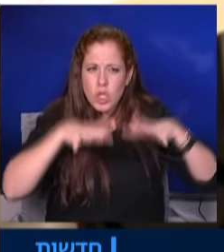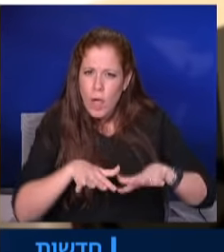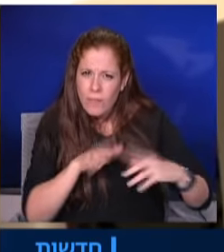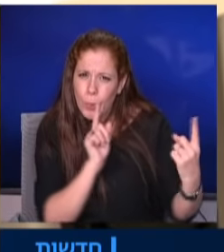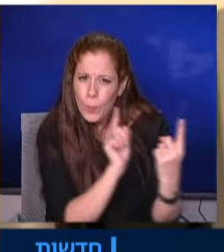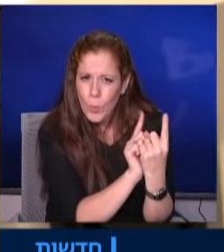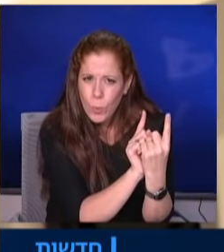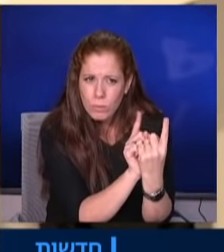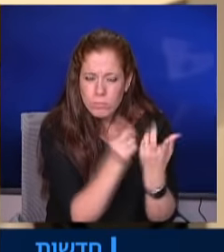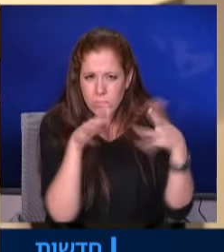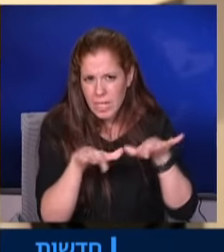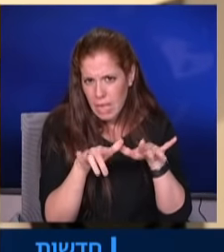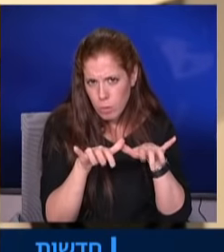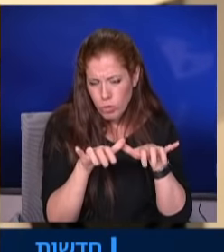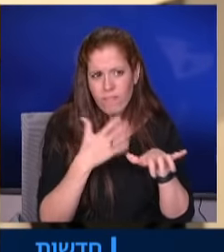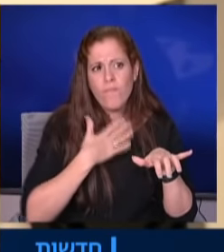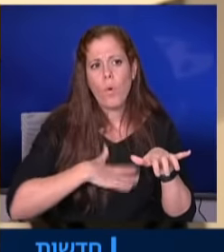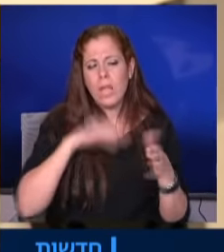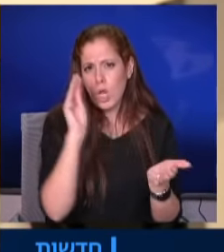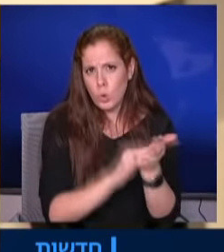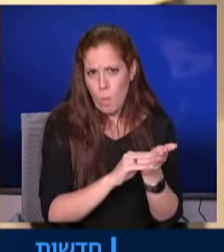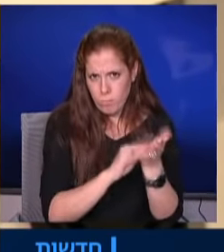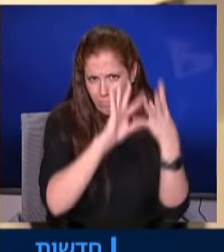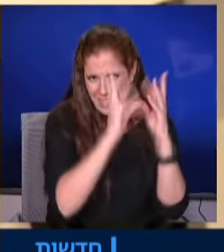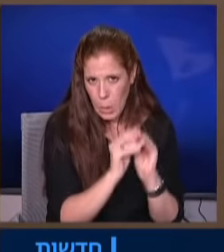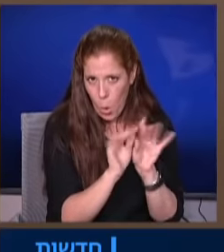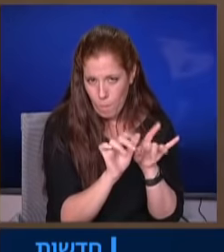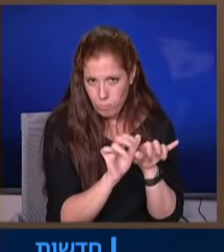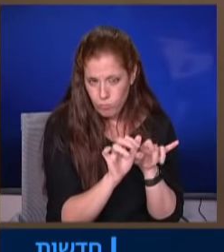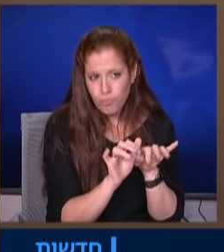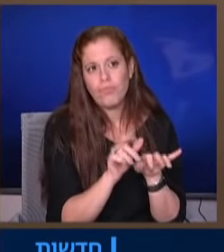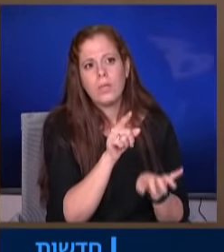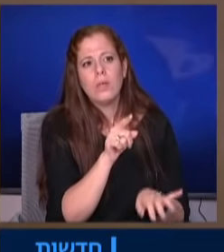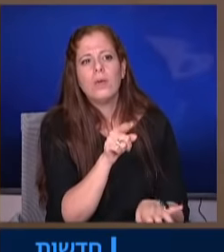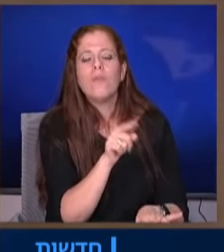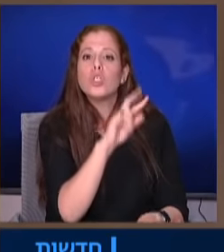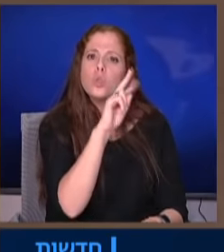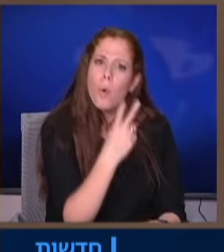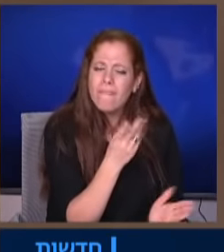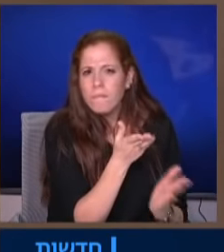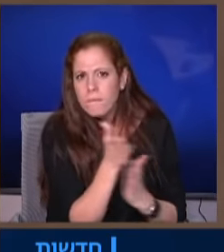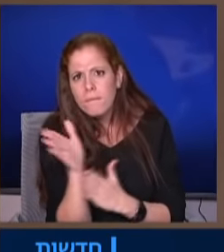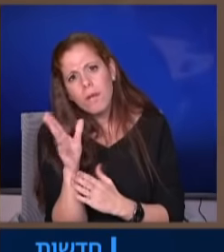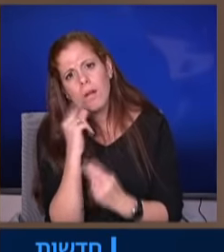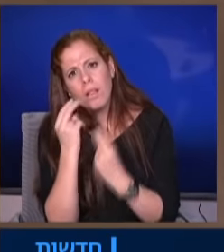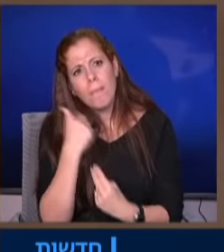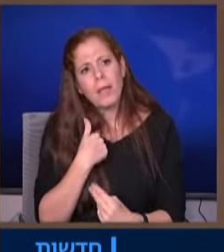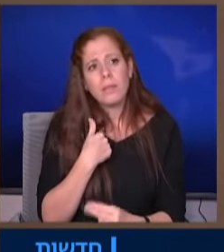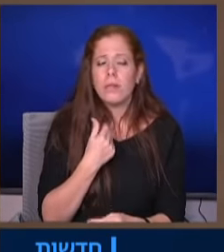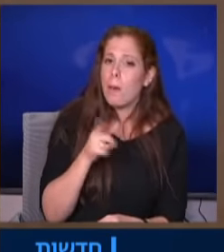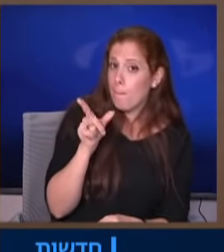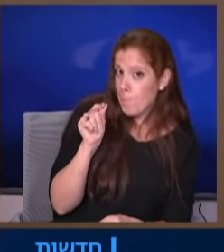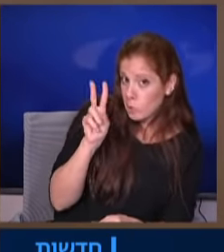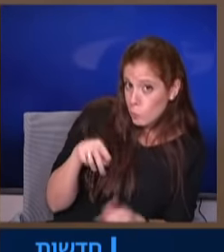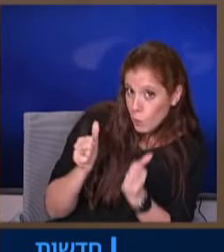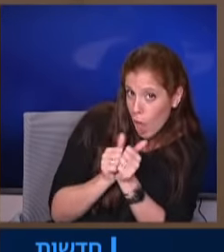מול הכיסא מחשב, הוא רוצה לרשום את הסיכום טיפול. ואז שוב הוא סטה עם הנושא ושאל אותי אם יש לי